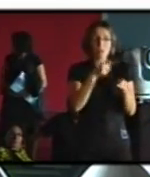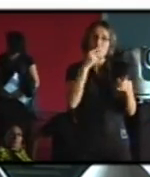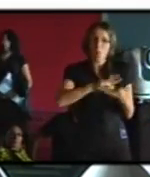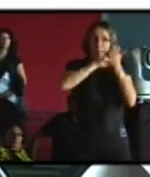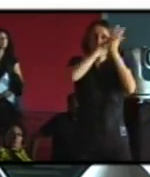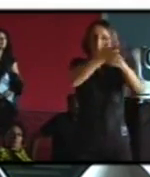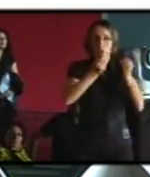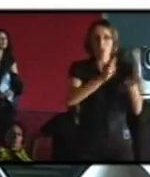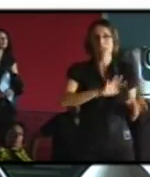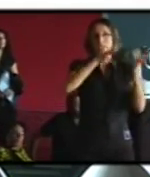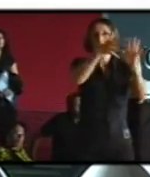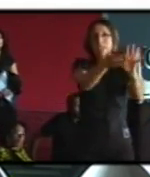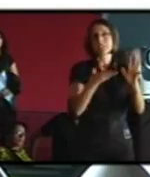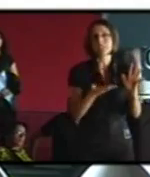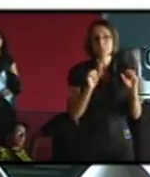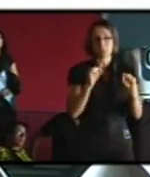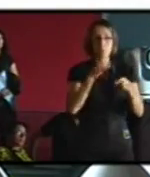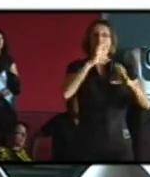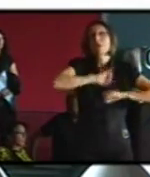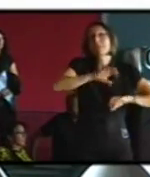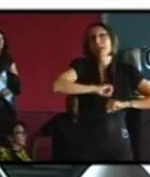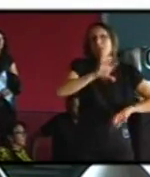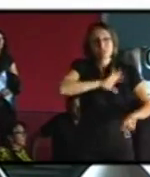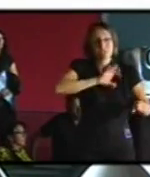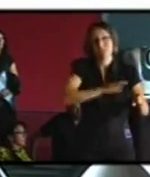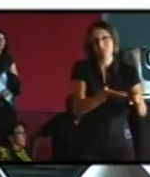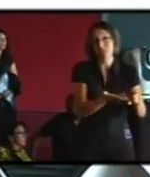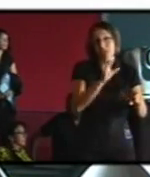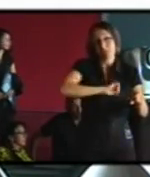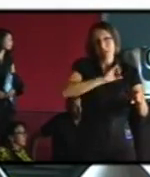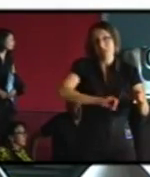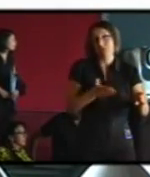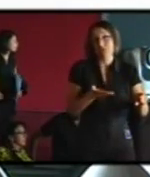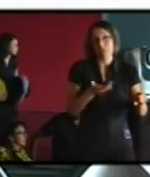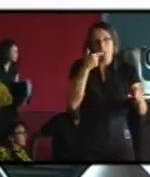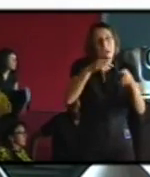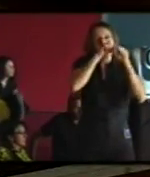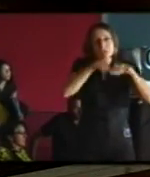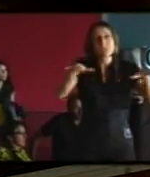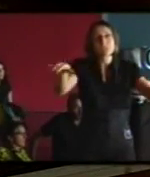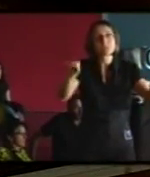devenir le lieu de cette expérimentation, mais à une échelle relativement large.